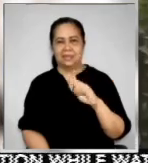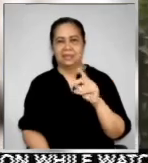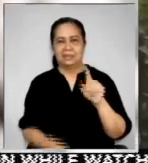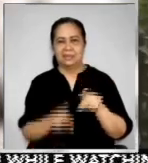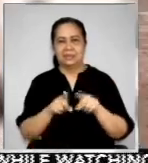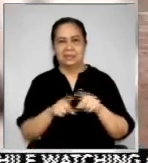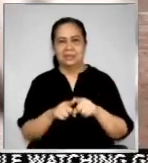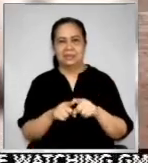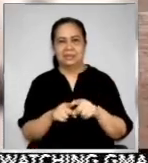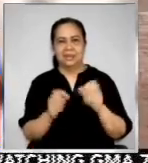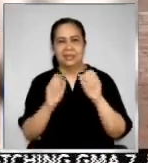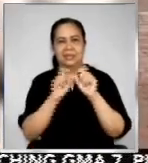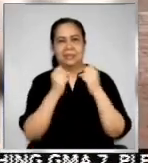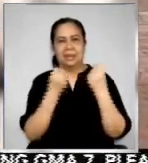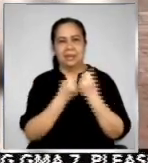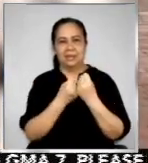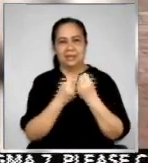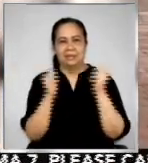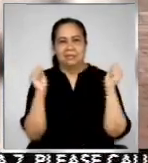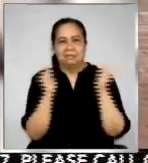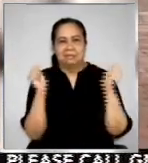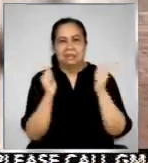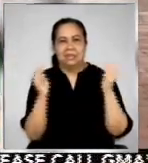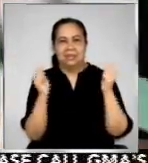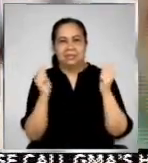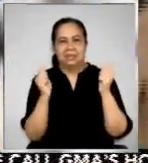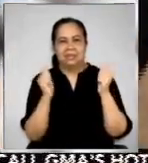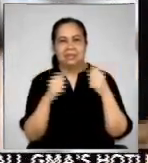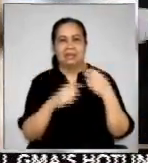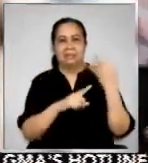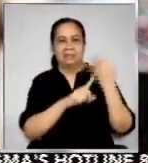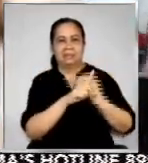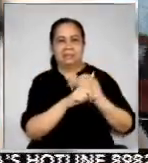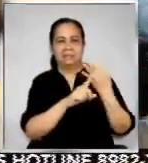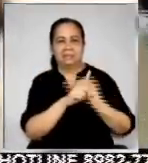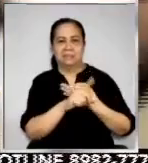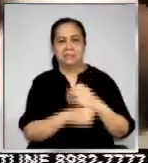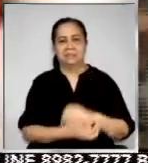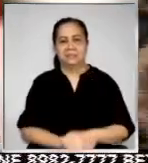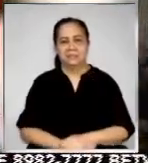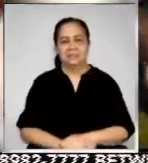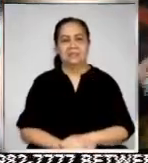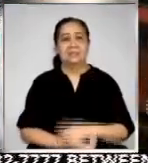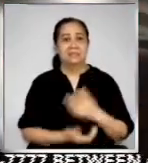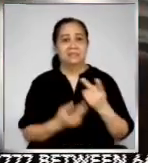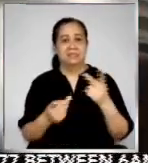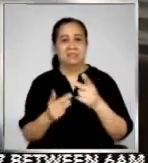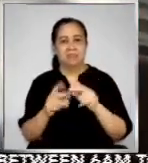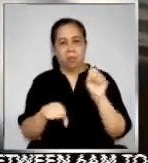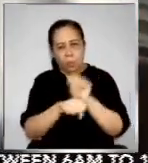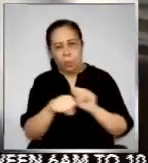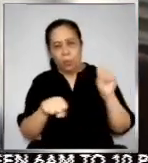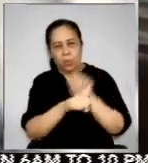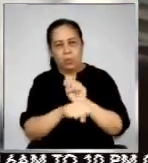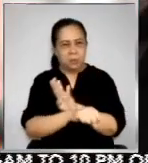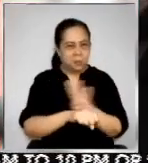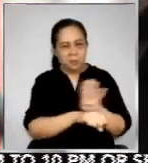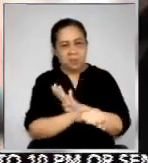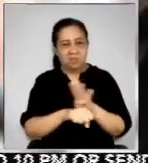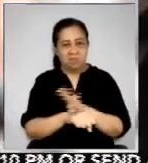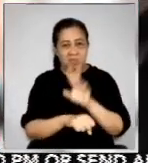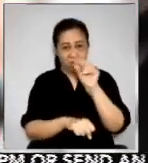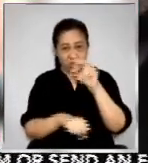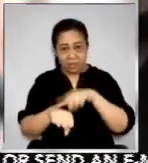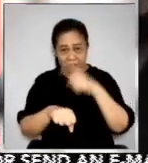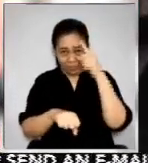samahan ng malalamig ang Pebrero. Baka naman masyado kang workaholic, kaya no time for love.